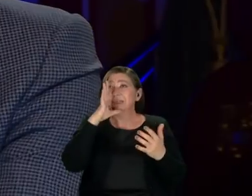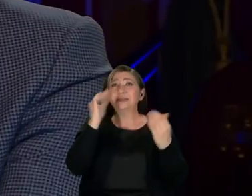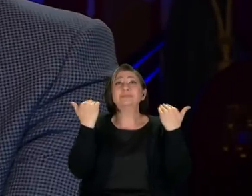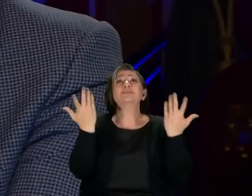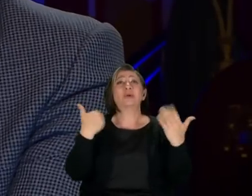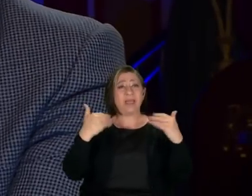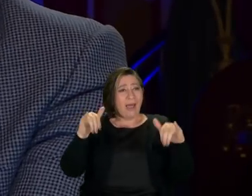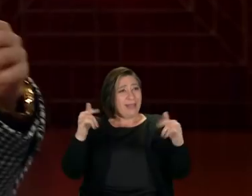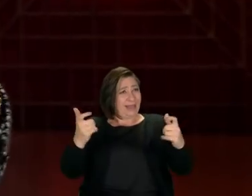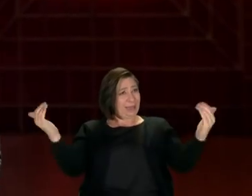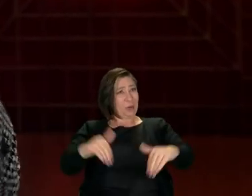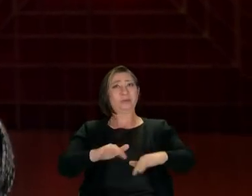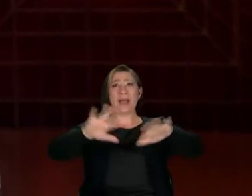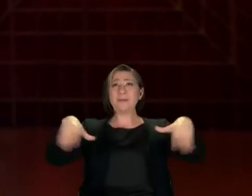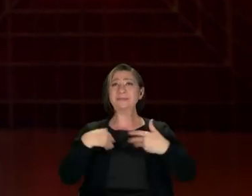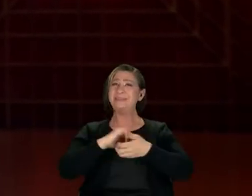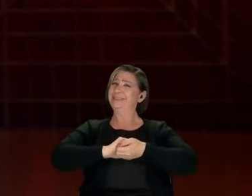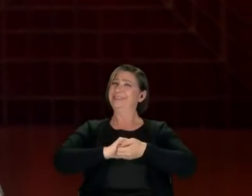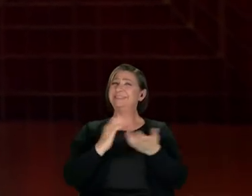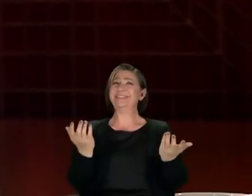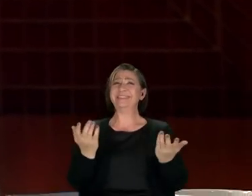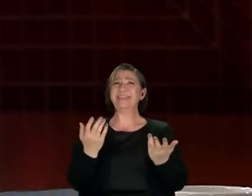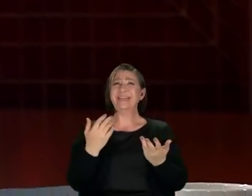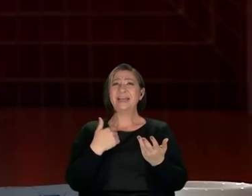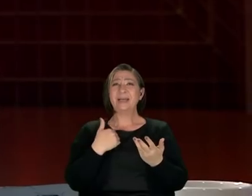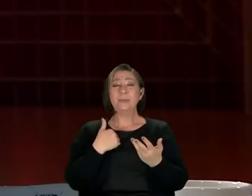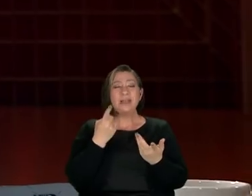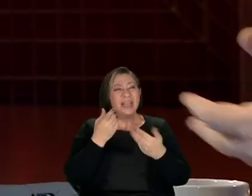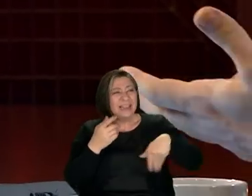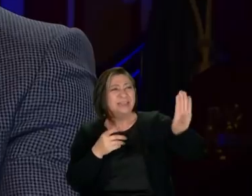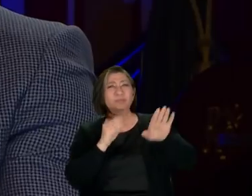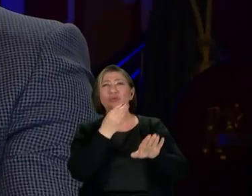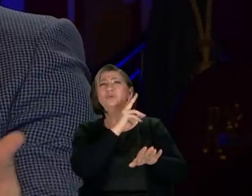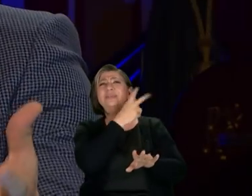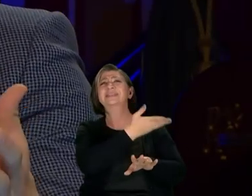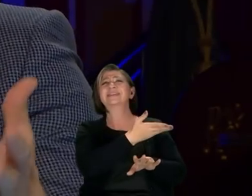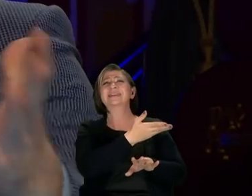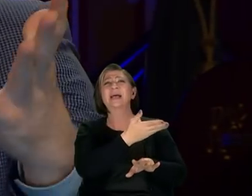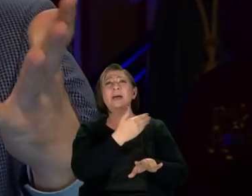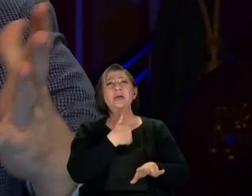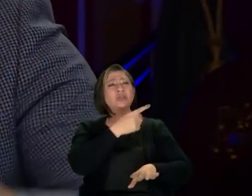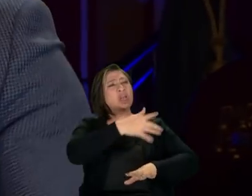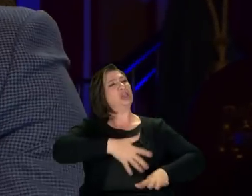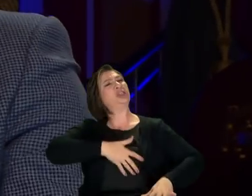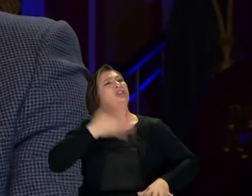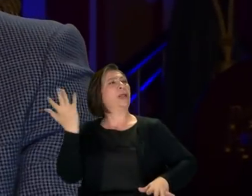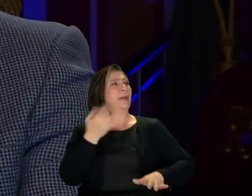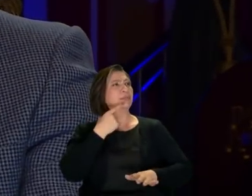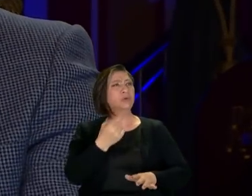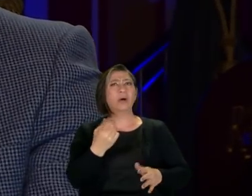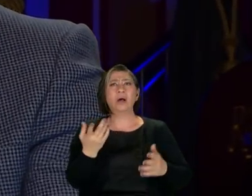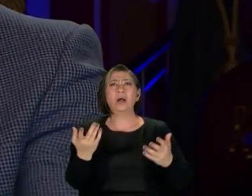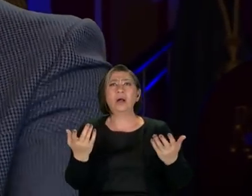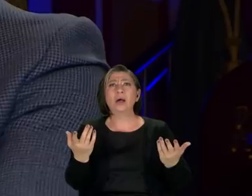yok biliyor musunuz ya? Bizim kimsemiz. Ben onu nereye düştüğüm o çocuğu ya? Evet. Şimdi bana diyor ki seni diyor istemedim falan